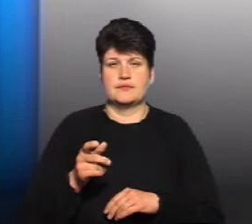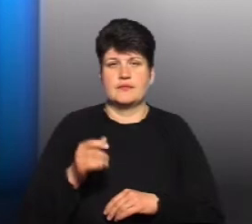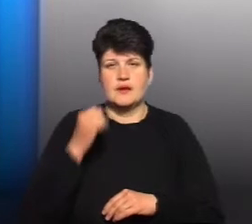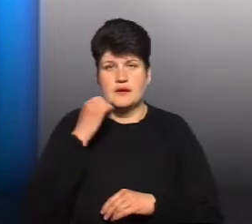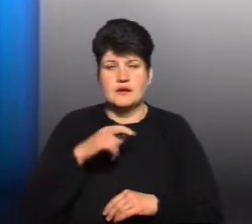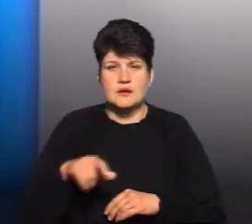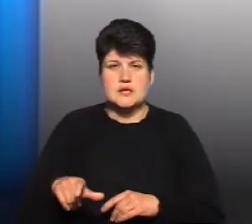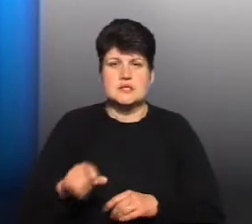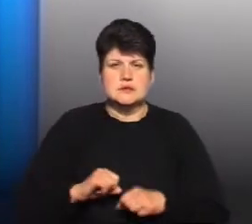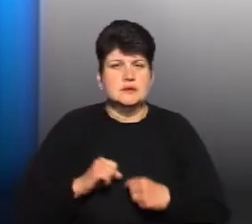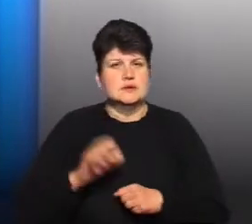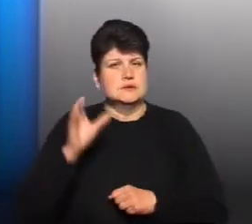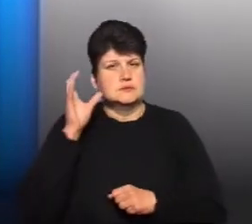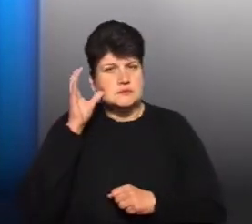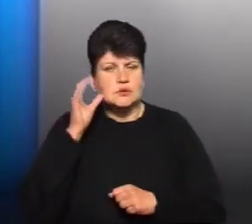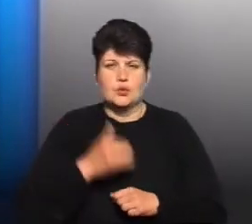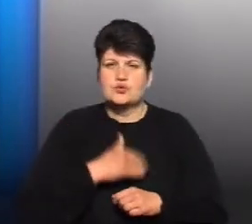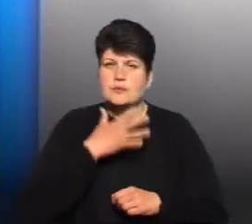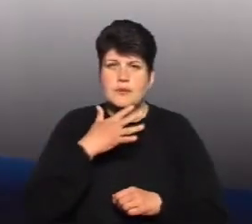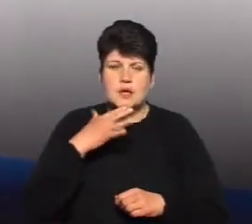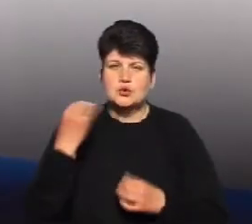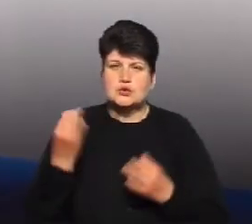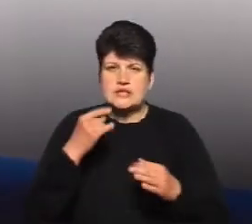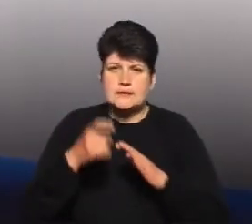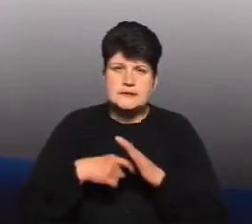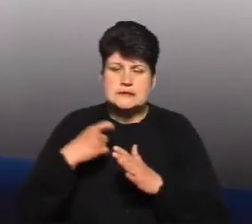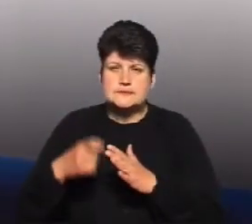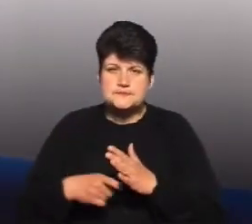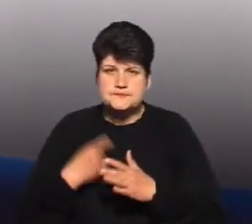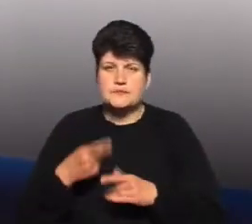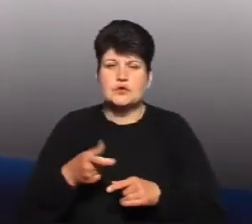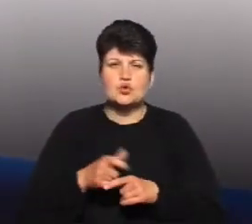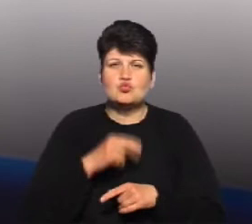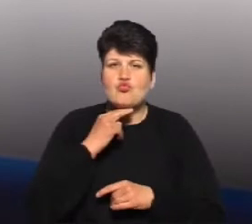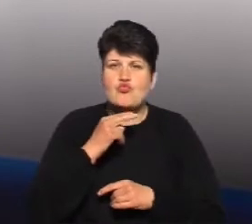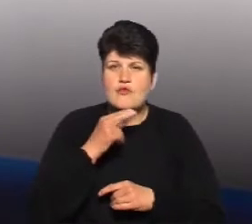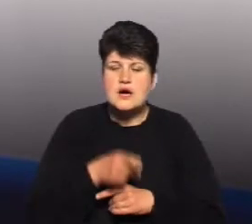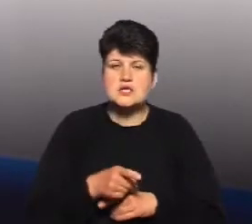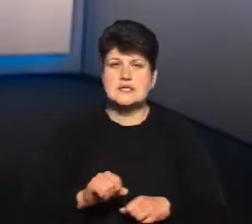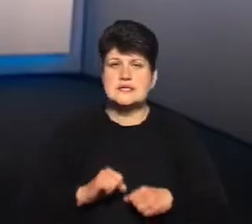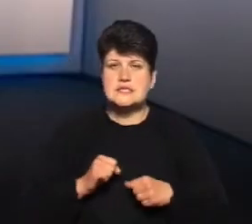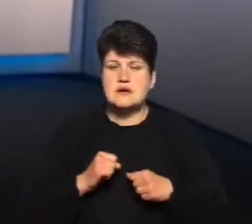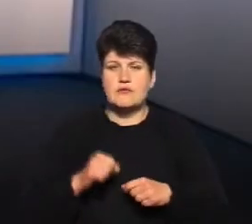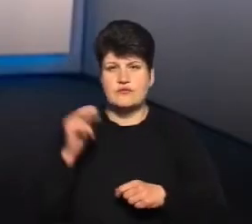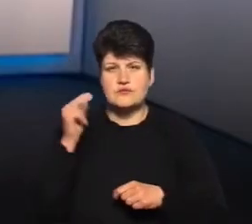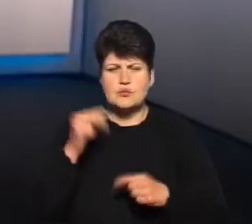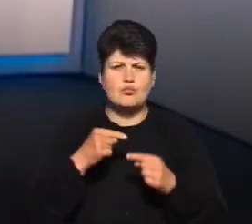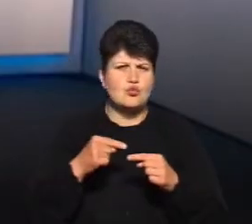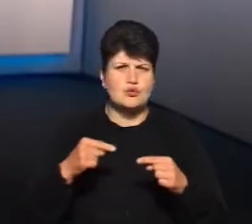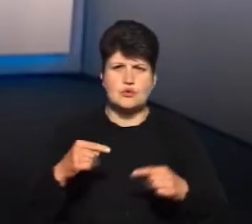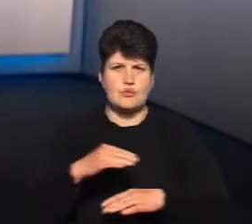слухачами, вони хочуть дуже багато цікавого дізнатися, вони дуже уважні і старанні у вивченні будь-якого предмету